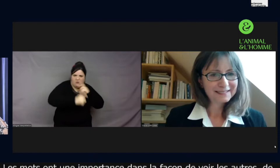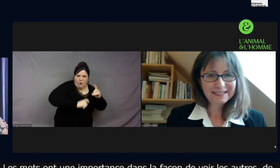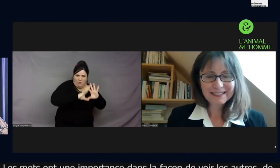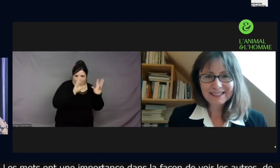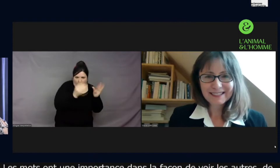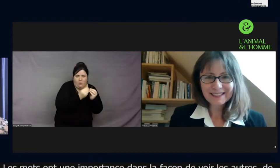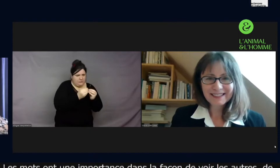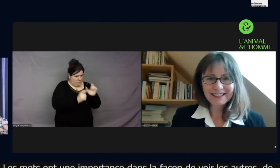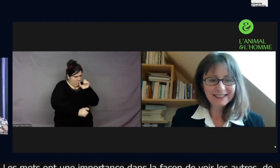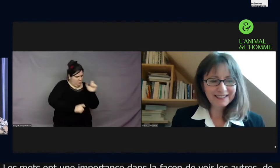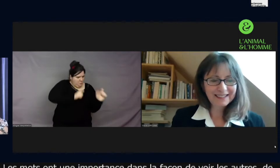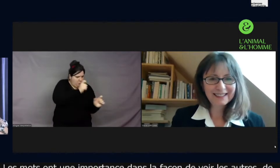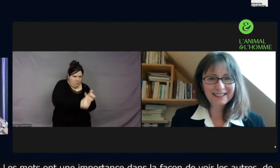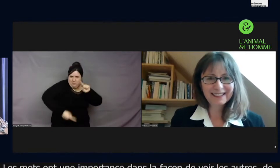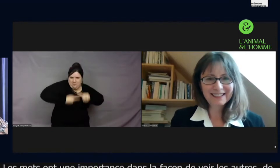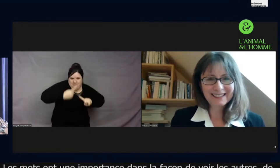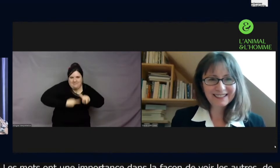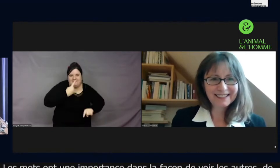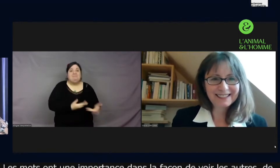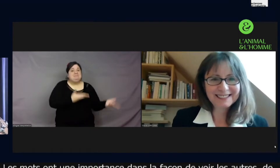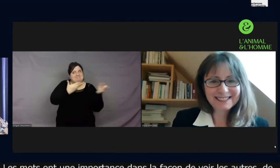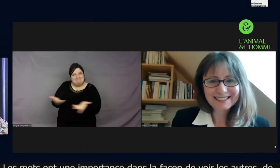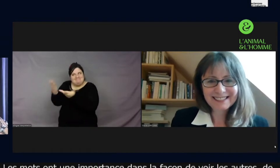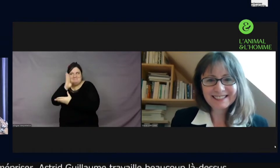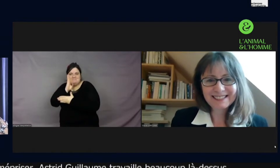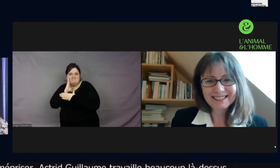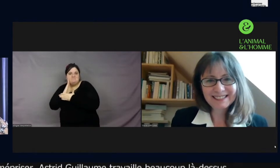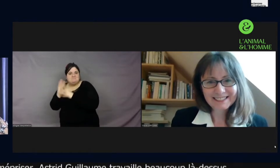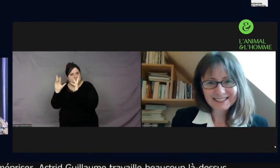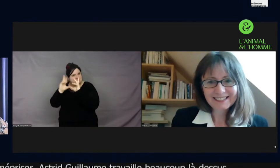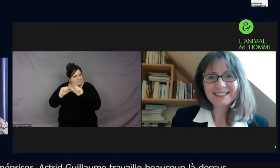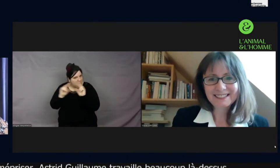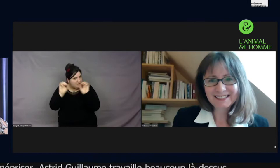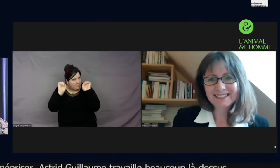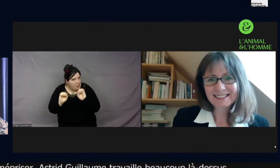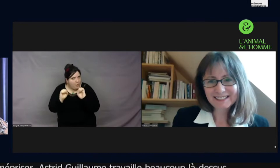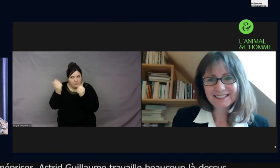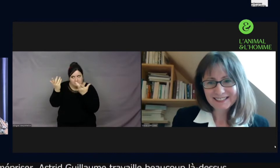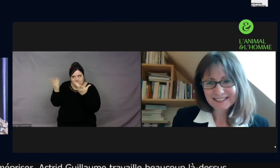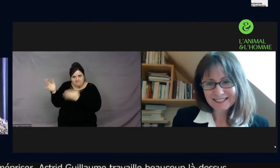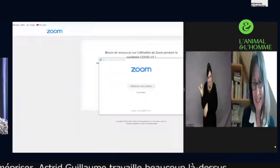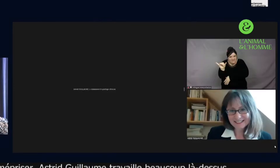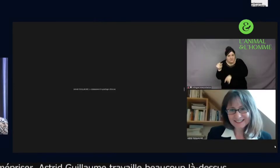Guillaume, est-ce que vous pouvez déjà nous présenter votre travail et la société française de